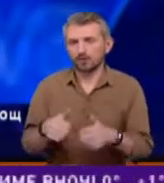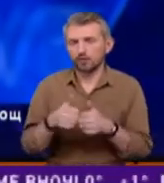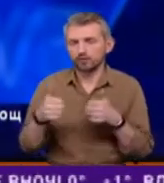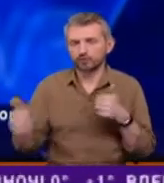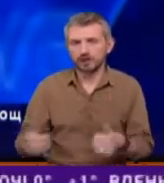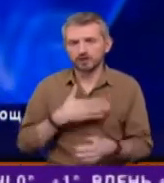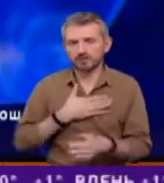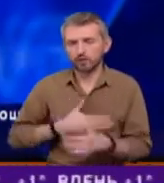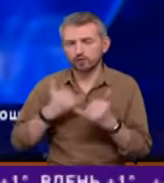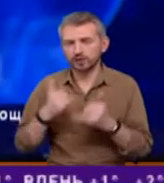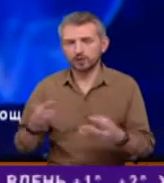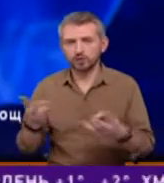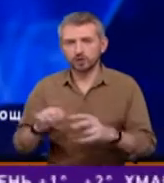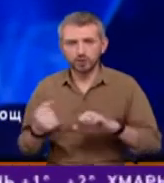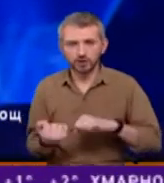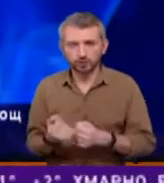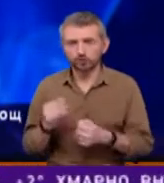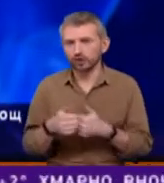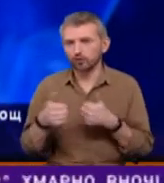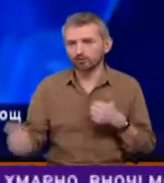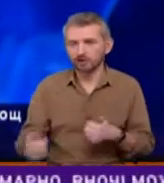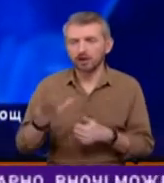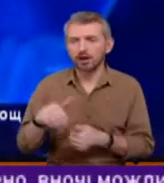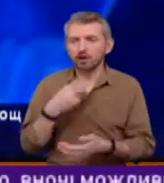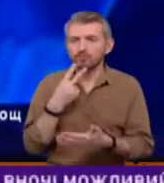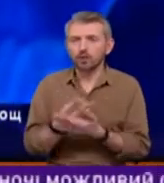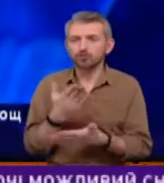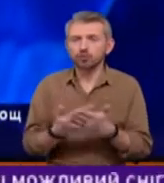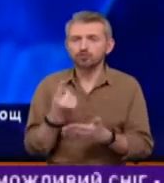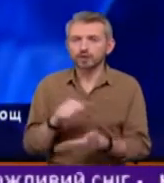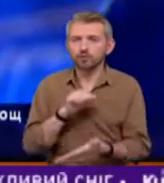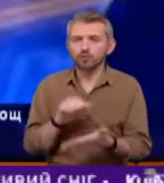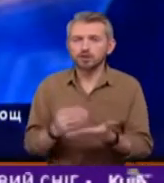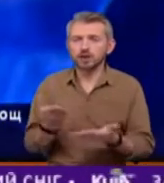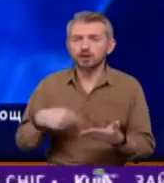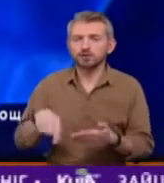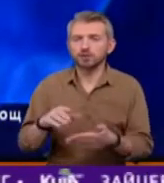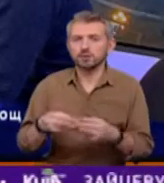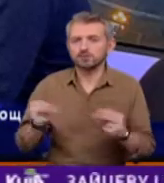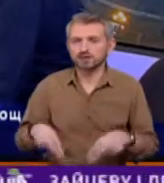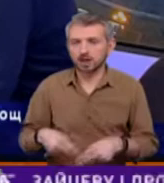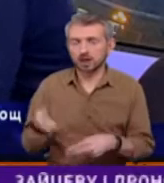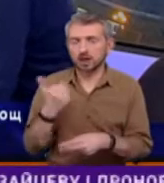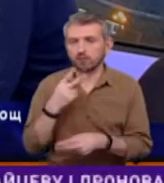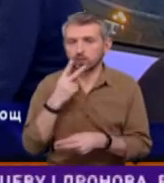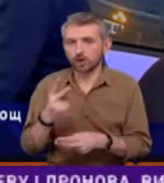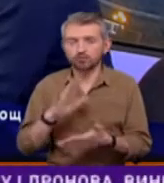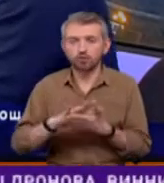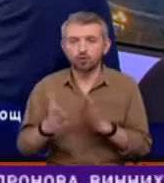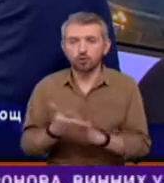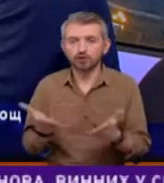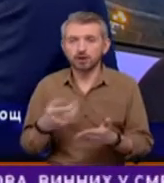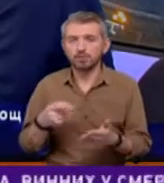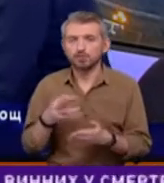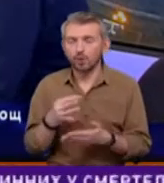Розійшлися, задовольнили потреби один одного і розійшлися. Хай покажуть хоч один документ, який вони між собою підписали. Хай покажуть положення, яке вони,